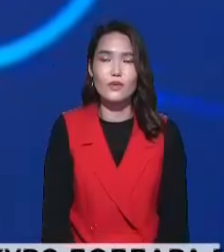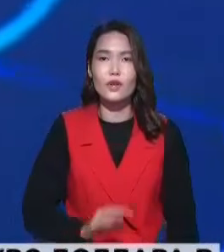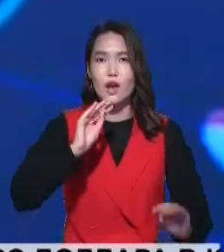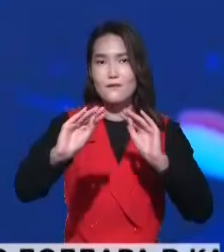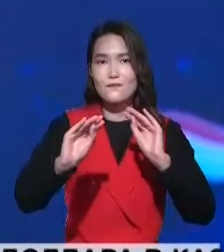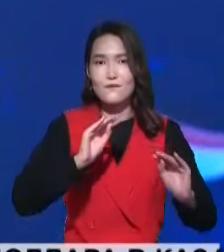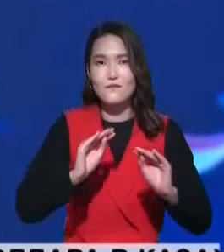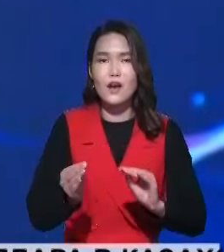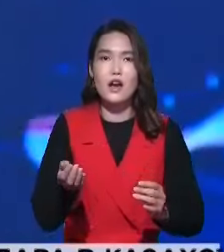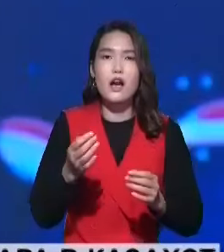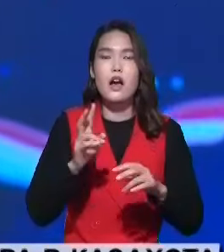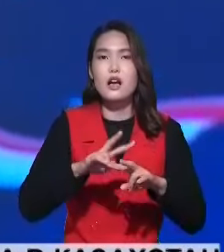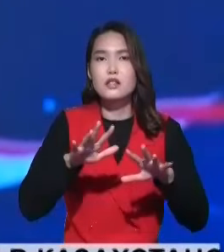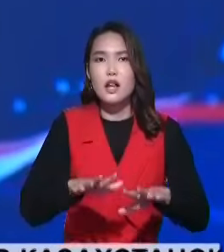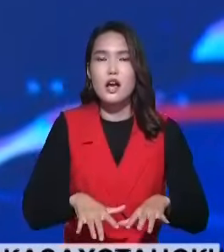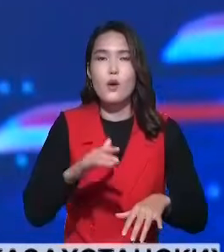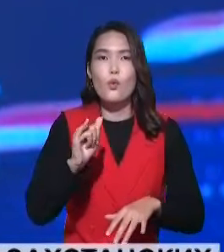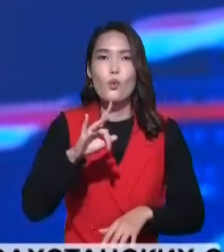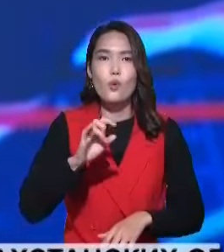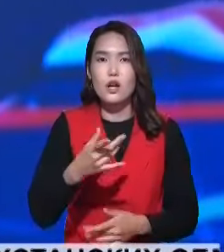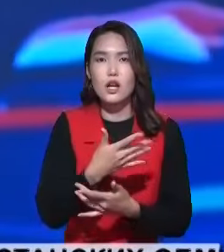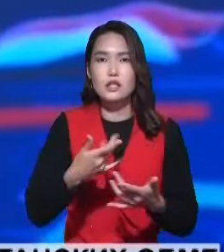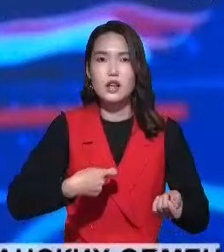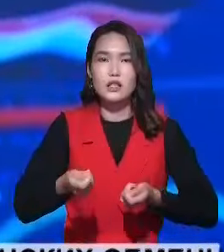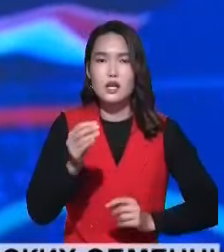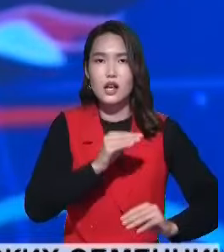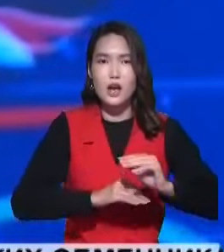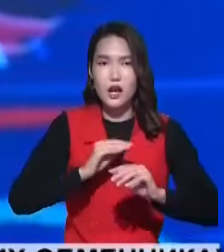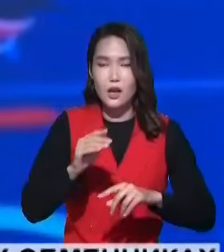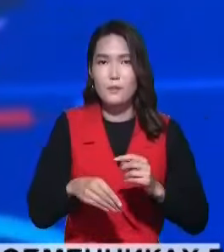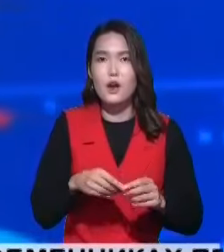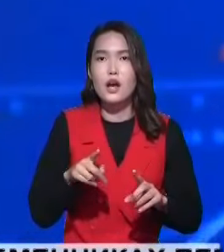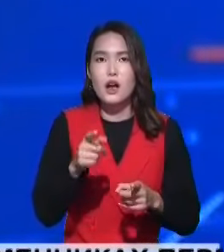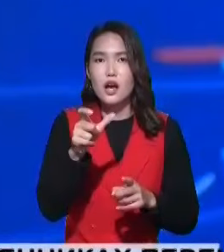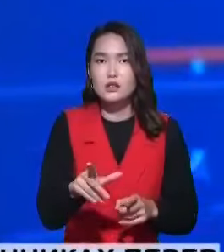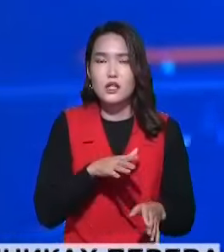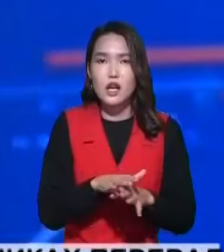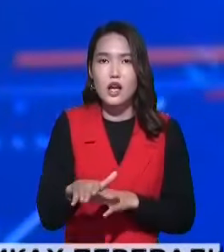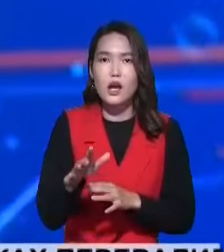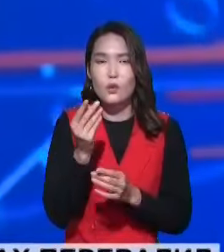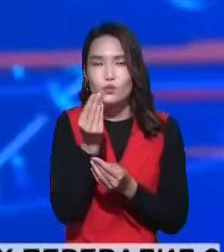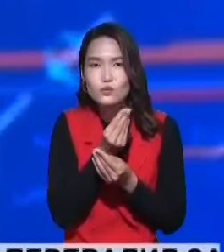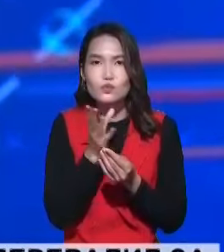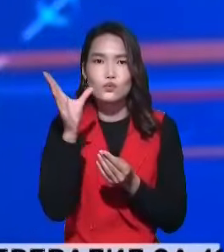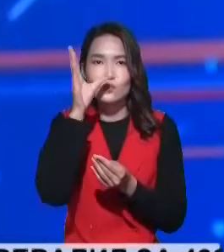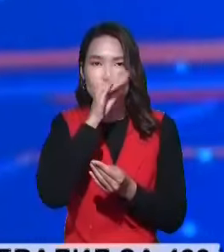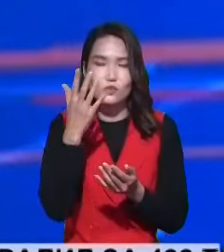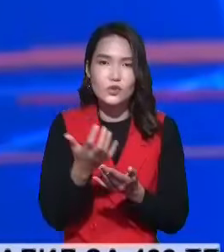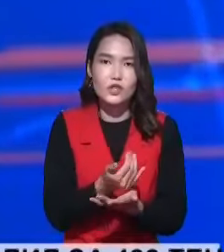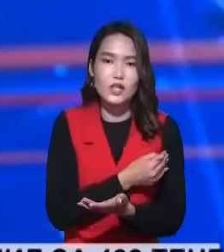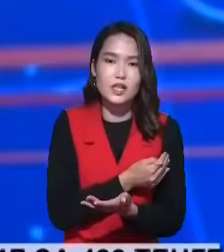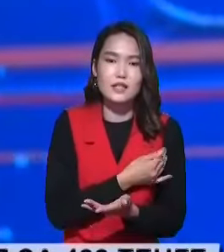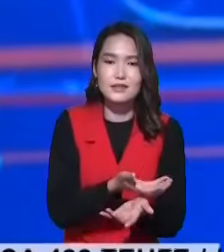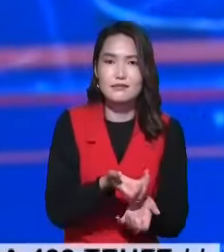Выставка изделий заключенных прошла в Уральске. Некоторые товары, созданные руками осужденных, были выполнены настолько искусно, что сразу же нашлись желающие